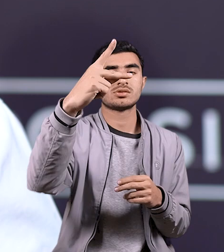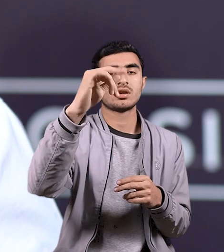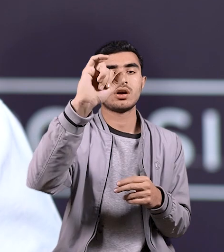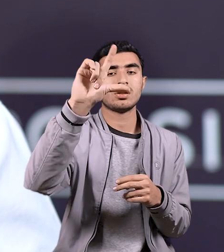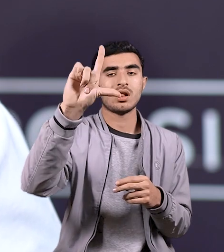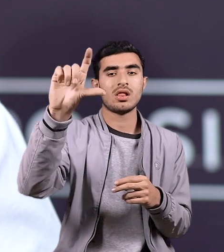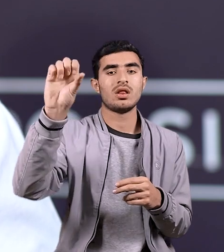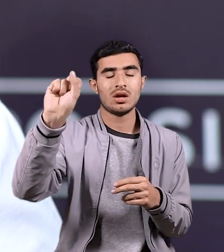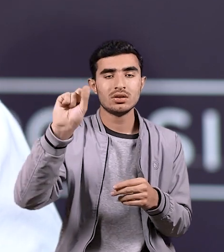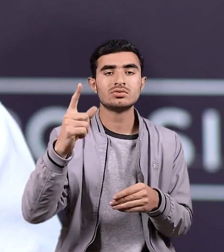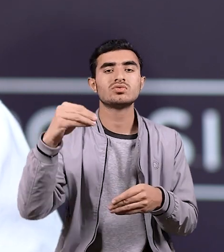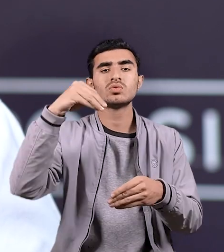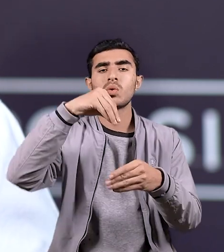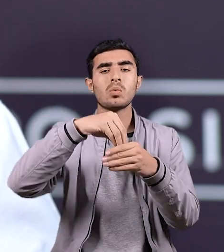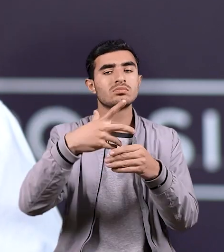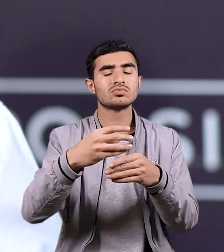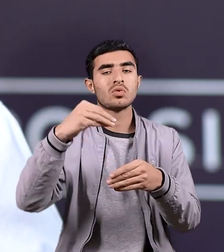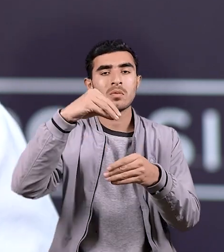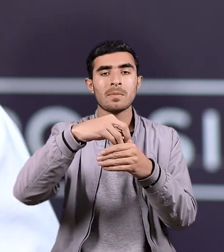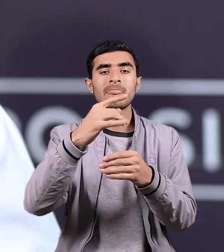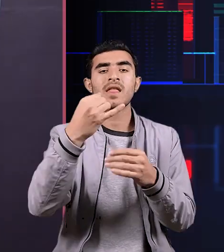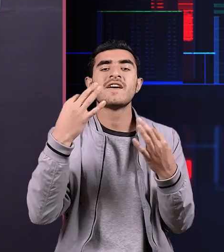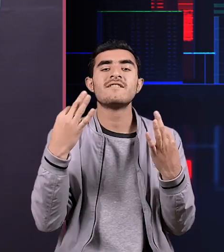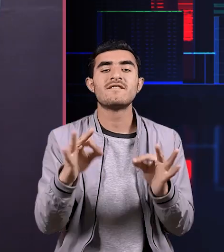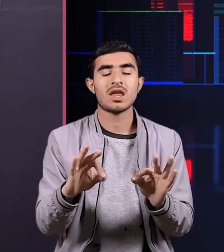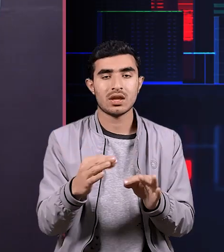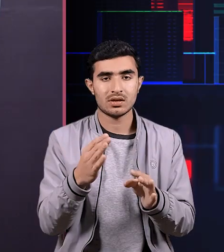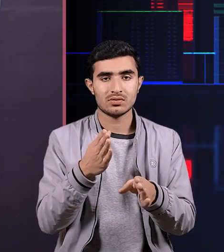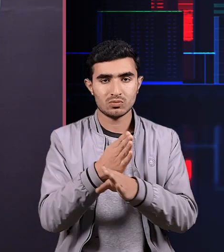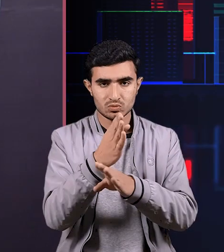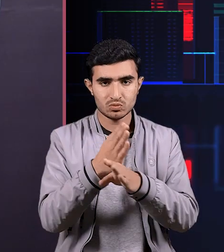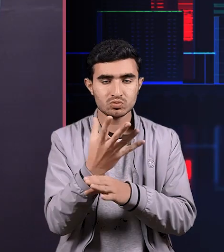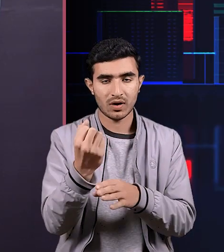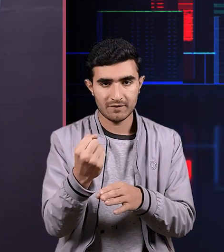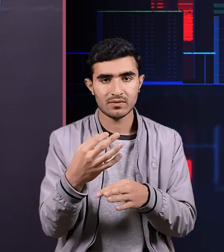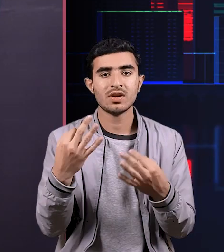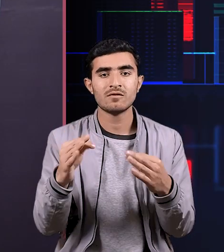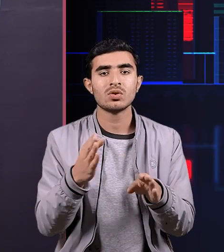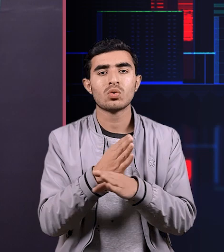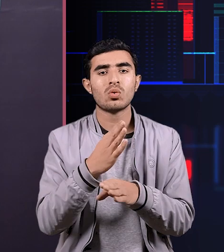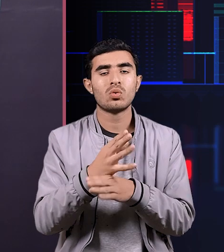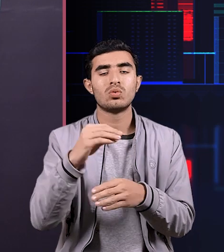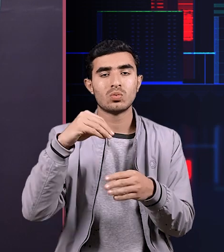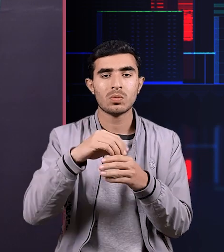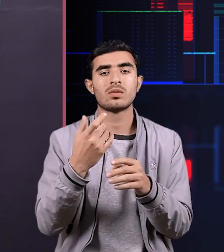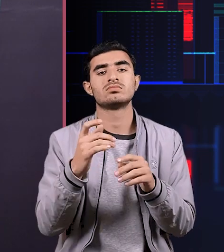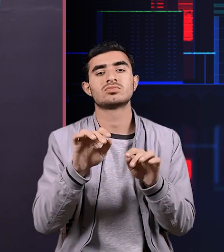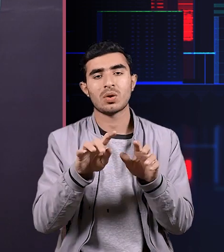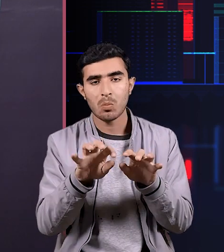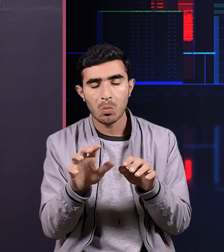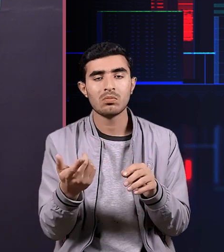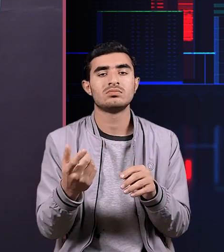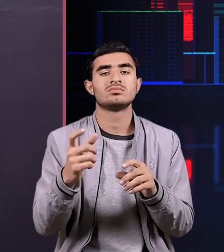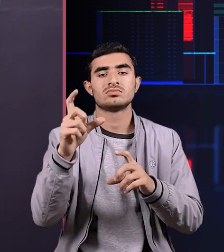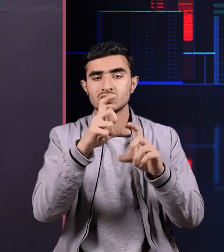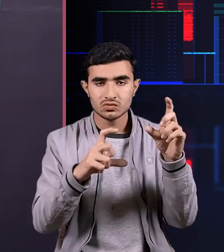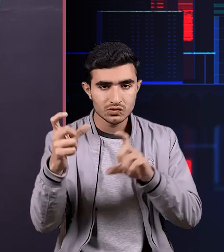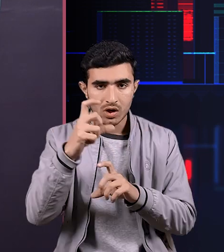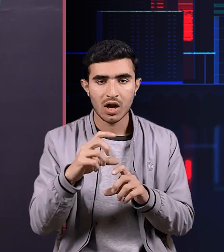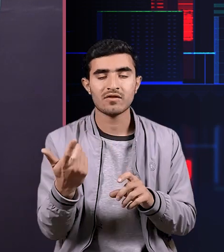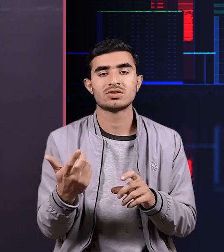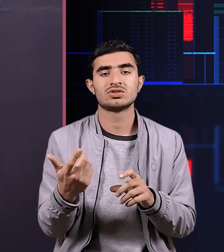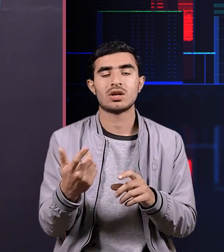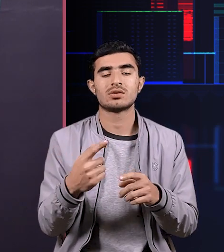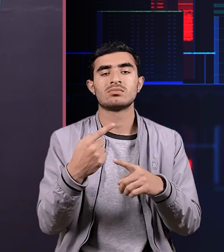का, सरकारी, कि आपने ये कोर्स कंप्लीट किया है। तो ना सिर्फ आप सीख सकते हैं बल्कि आप अपने पोर्टफोलियो में ऐड भी कर सकते हैं कि